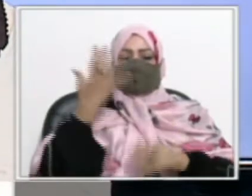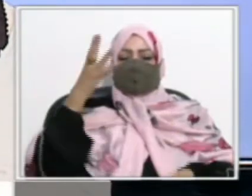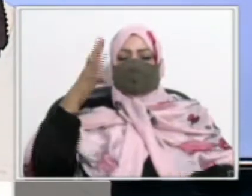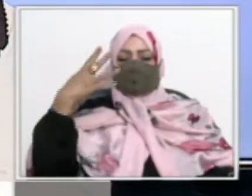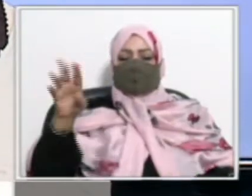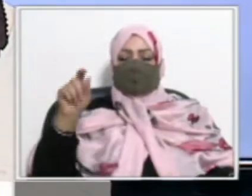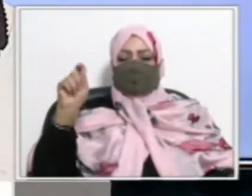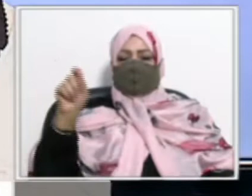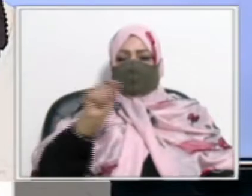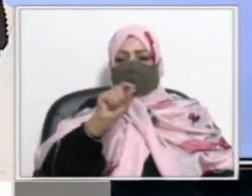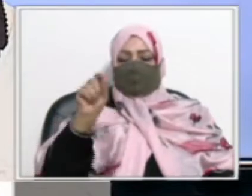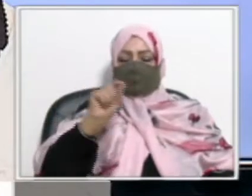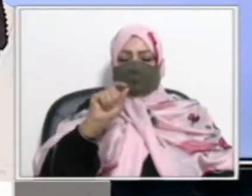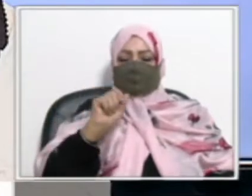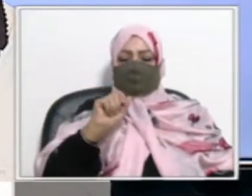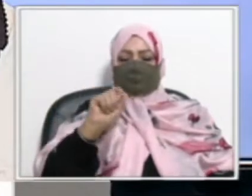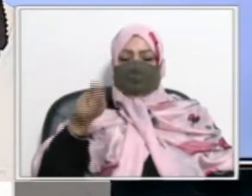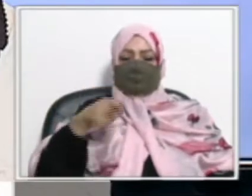الدولار ولا شنو،